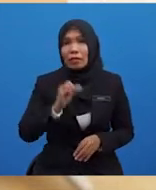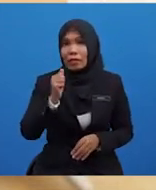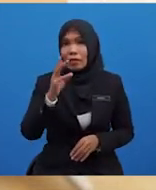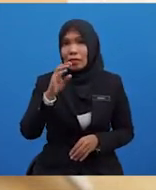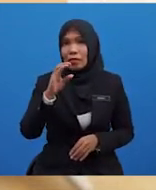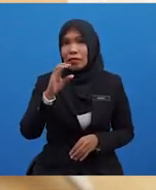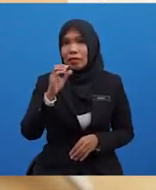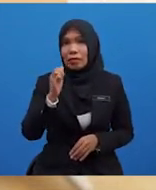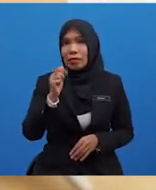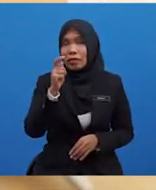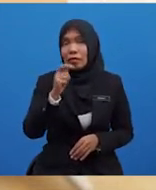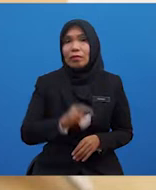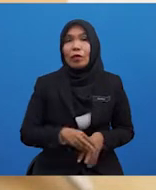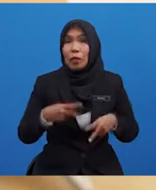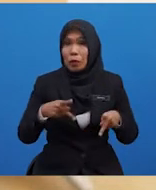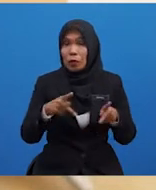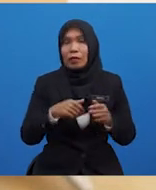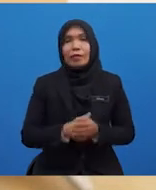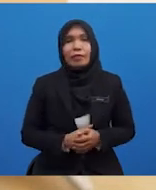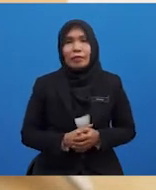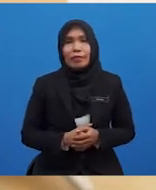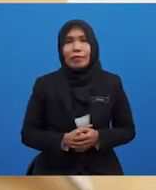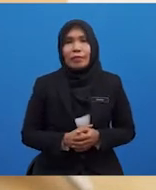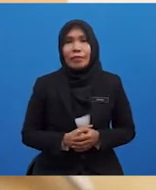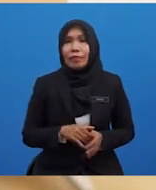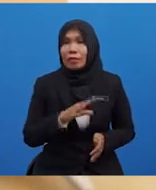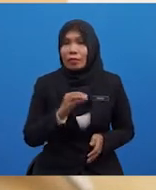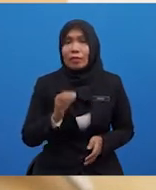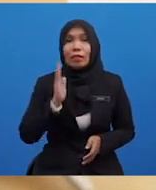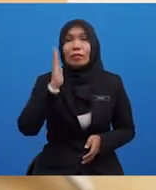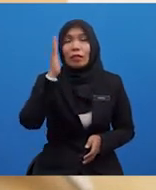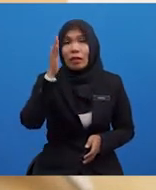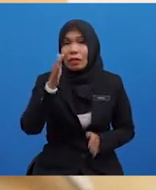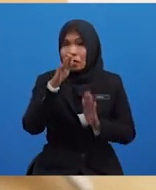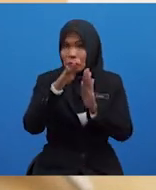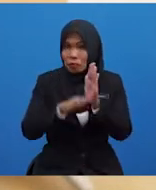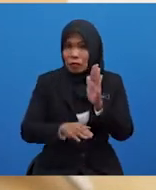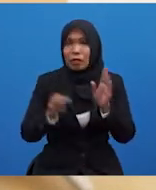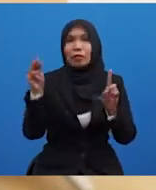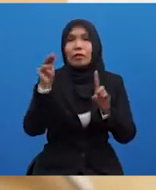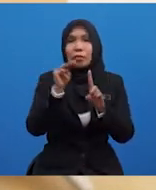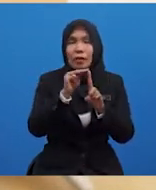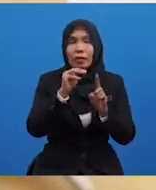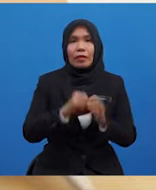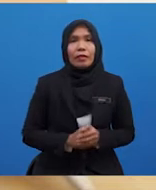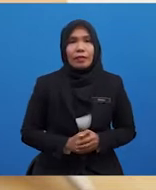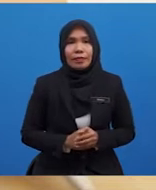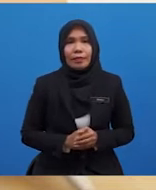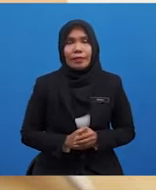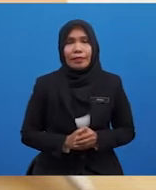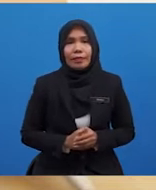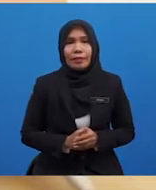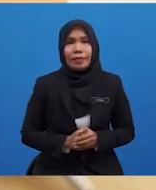dan ini secara langsung akan menjejaskan markah yang akan kamu peroleh nanti.